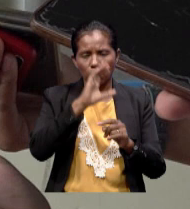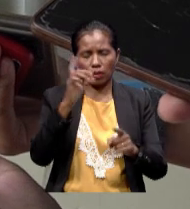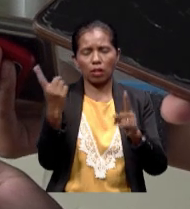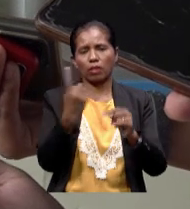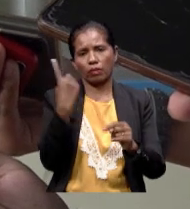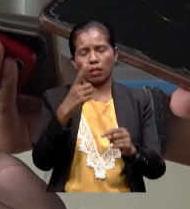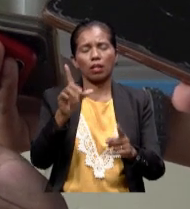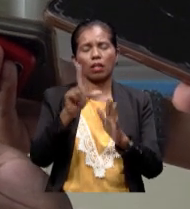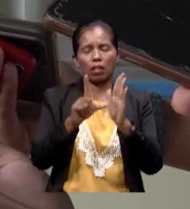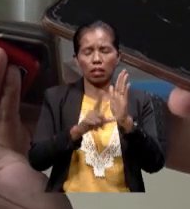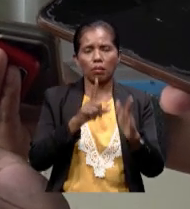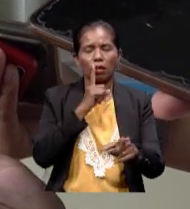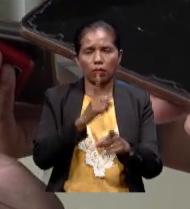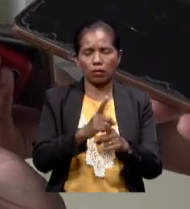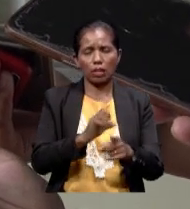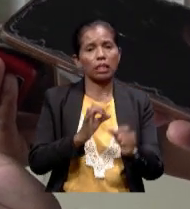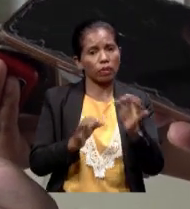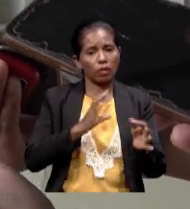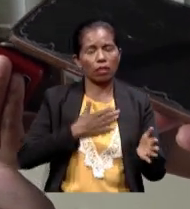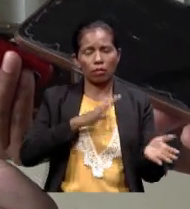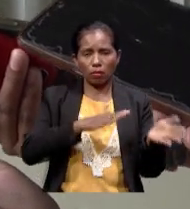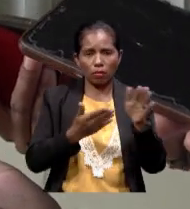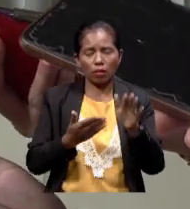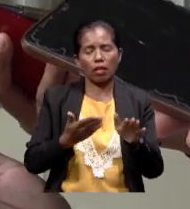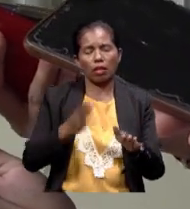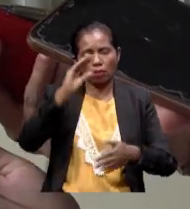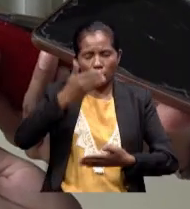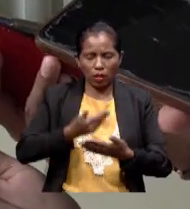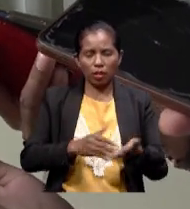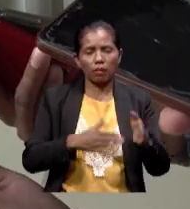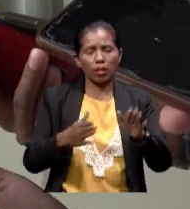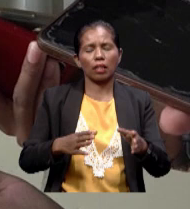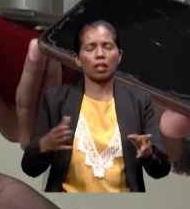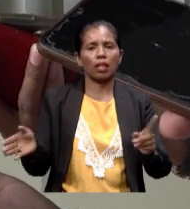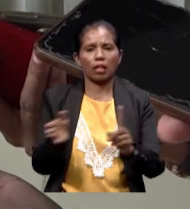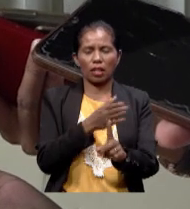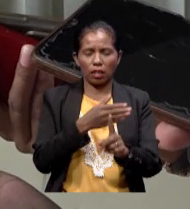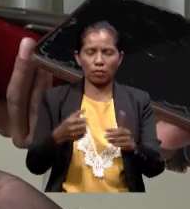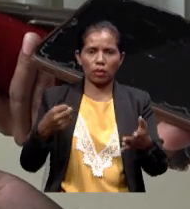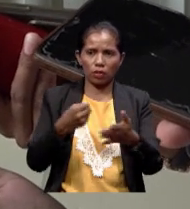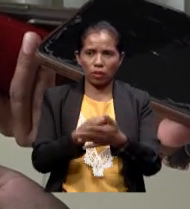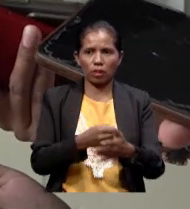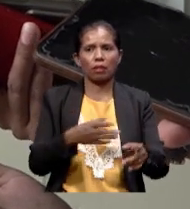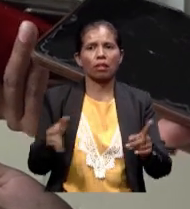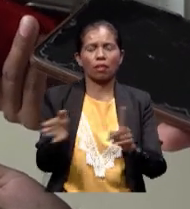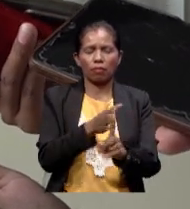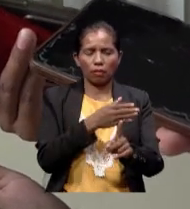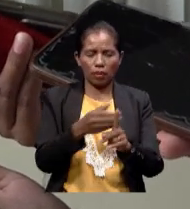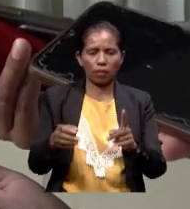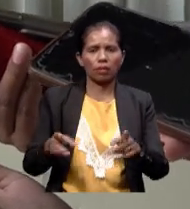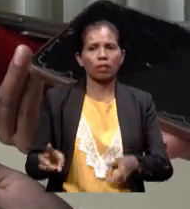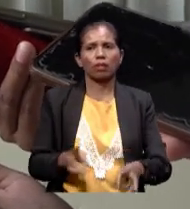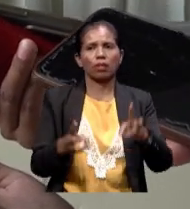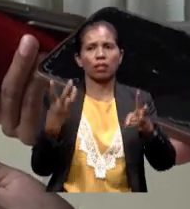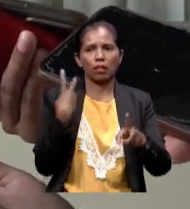ni mate ne. Sekarang hanua mate ho ansa kareta mak soke ka baku ansa mas emen nua sir fenerak baku istrada ne ne ita